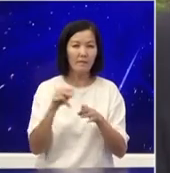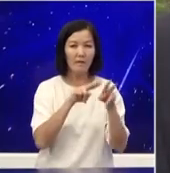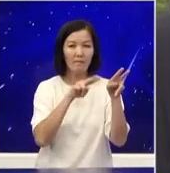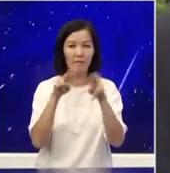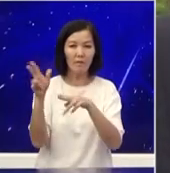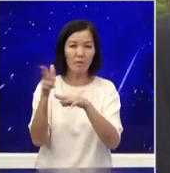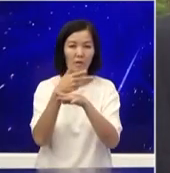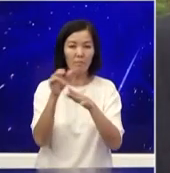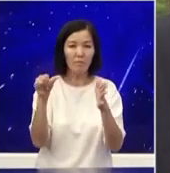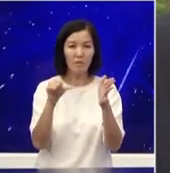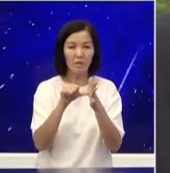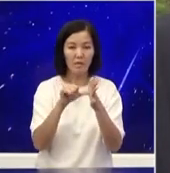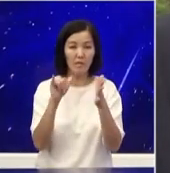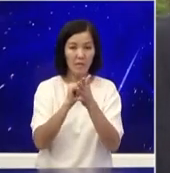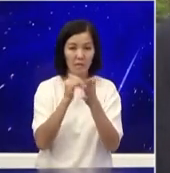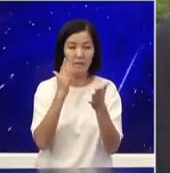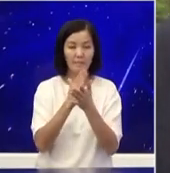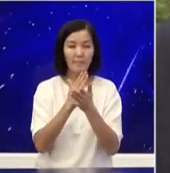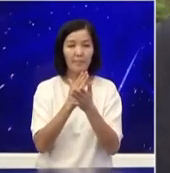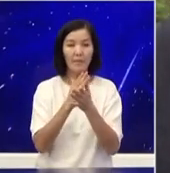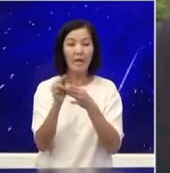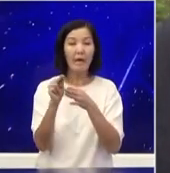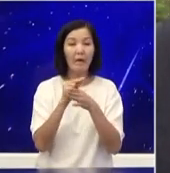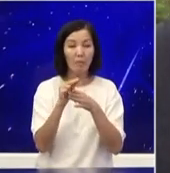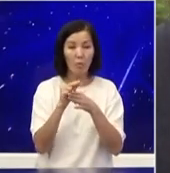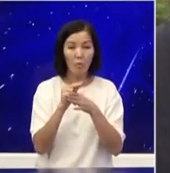под сигнализацией. Ремонт